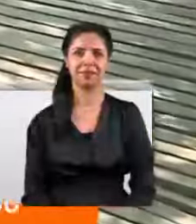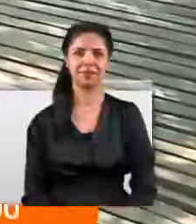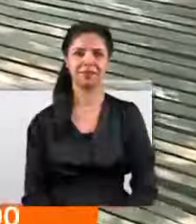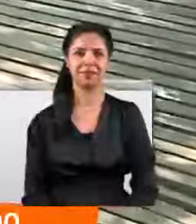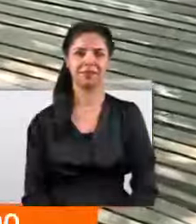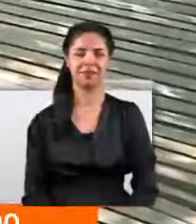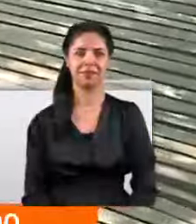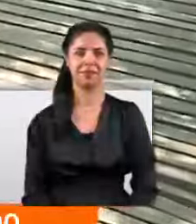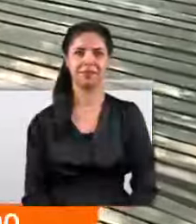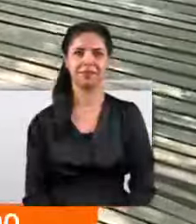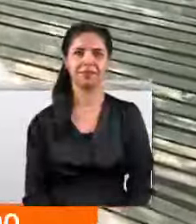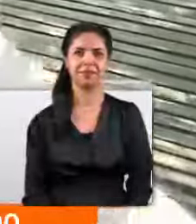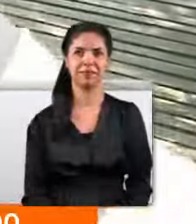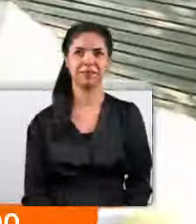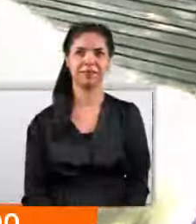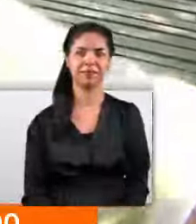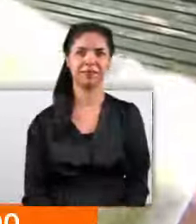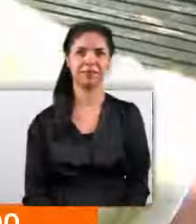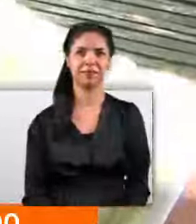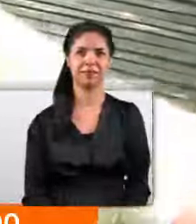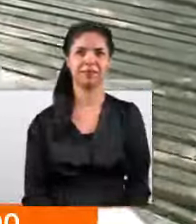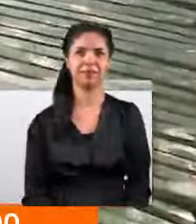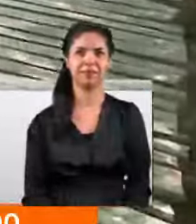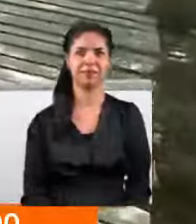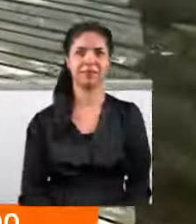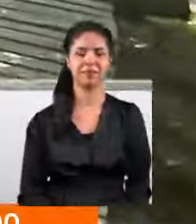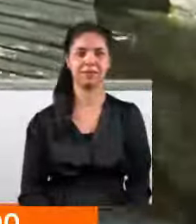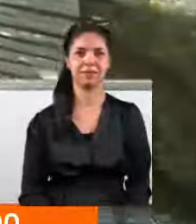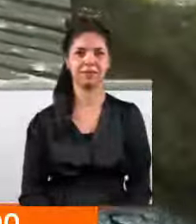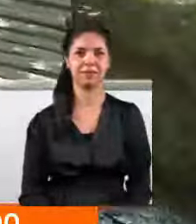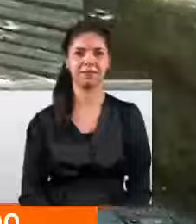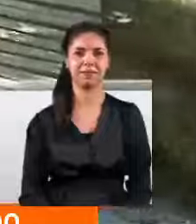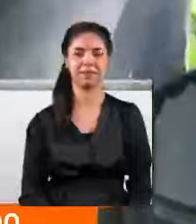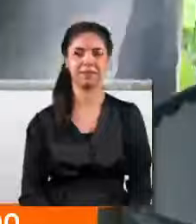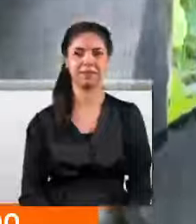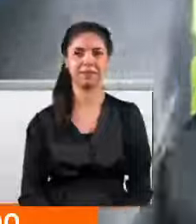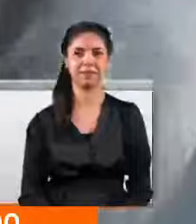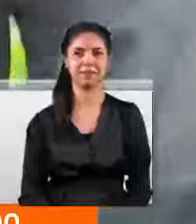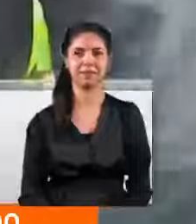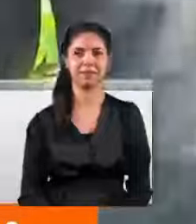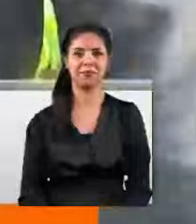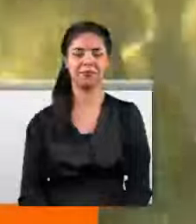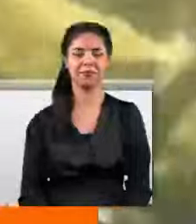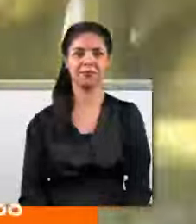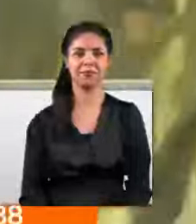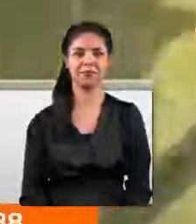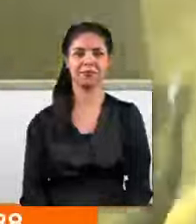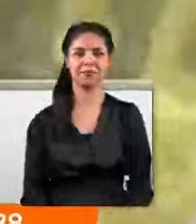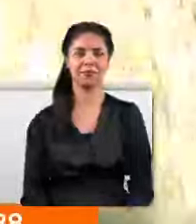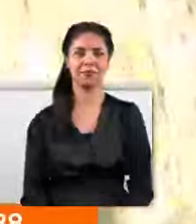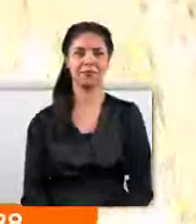Her yer cayır cayır yanar ki bak burada şu an üfül üfül mis gibi serin bir havanın içerisindeyiz.